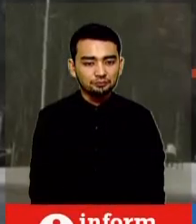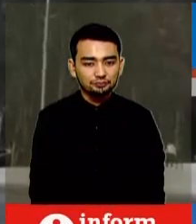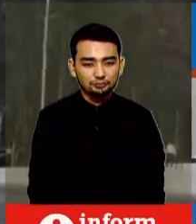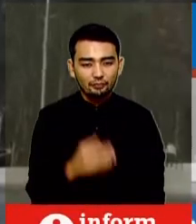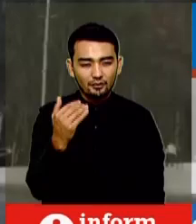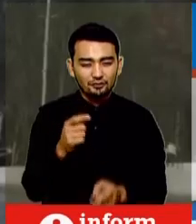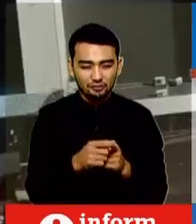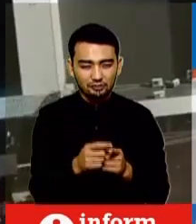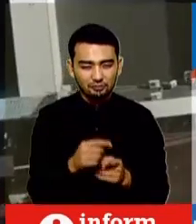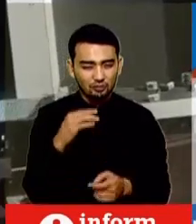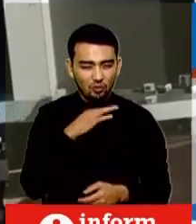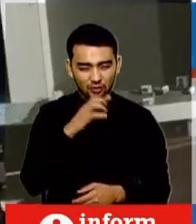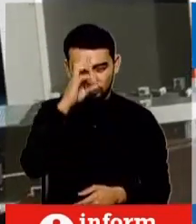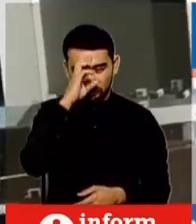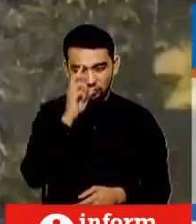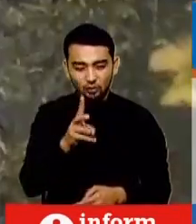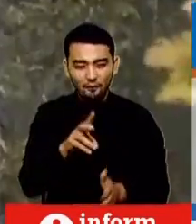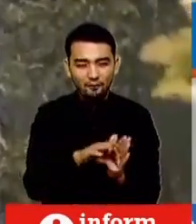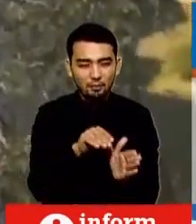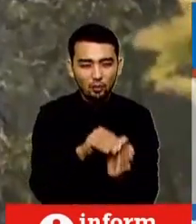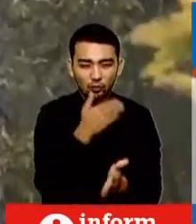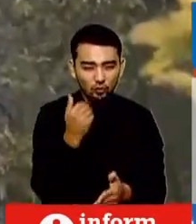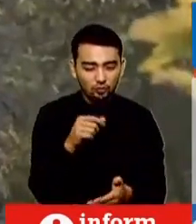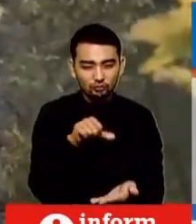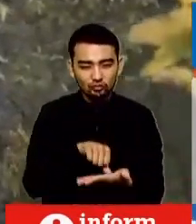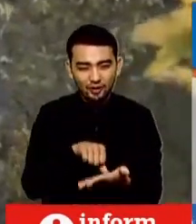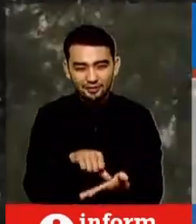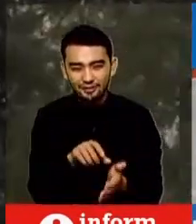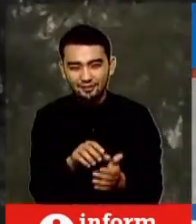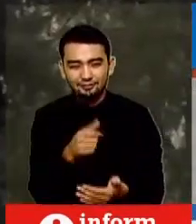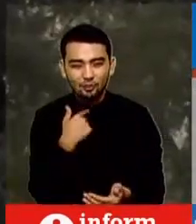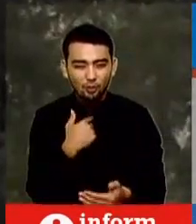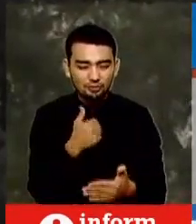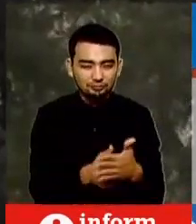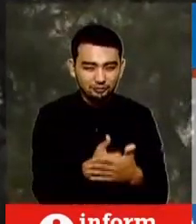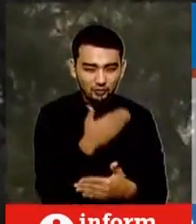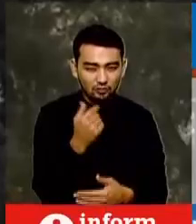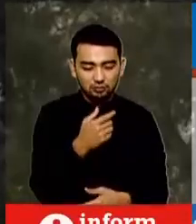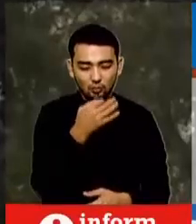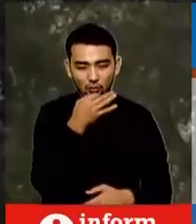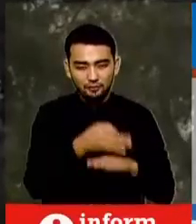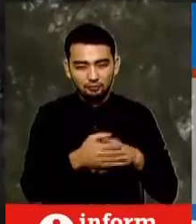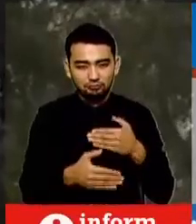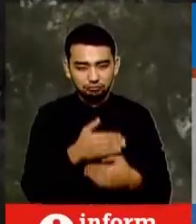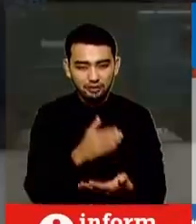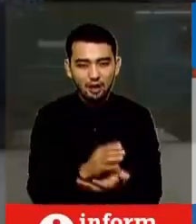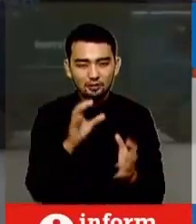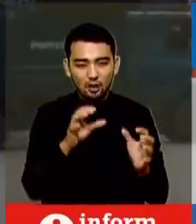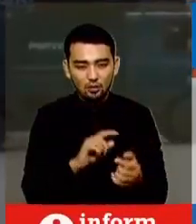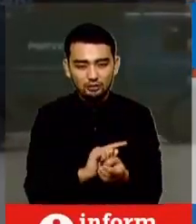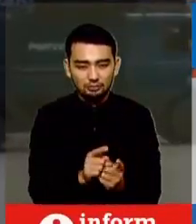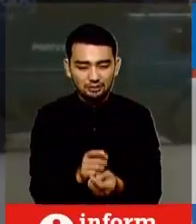Оның айтуынша, көптеген елде сайлауға бармаған адамдарды жауапқа тарту тәжірибесі бар. Сондықтан қолданыстағы заң жобасына өзгерістер енгізу